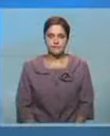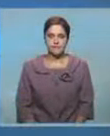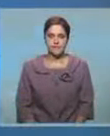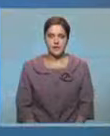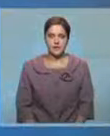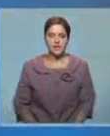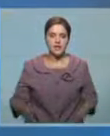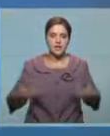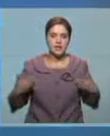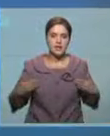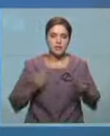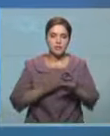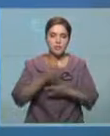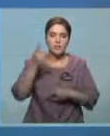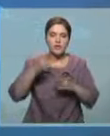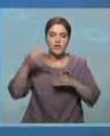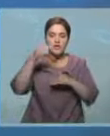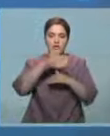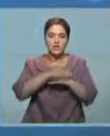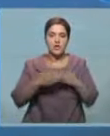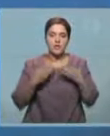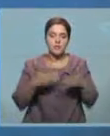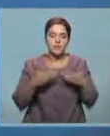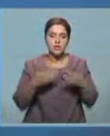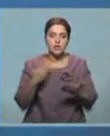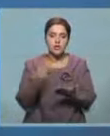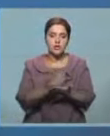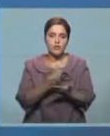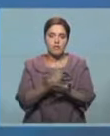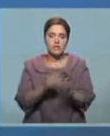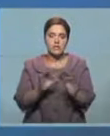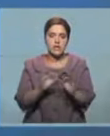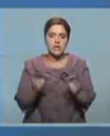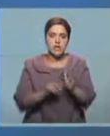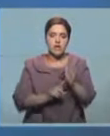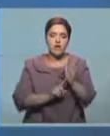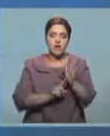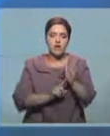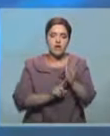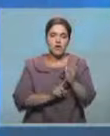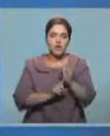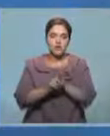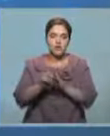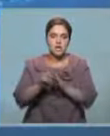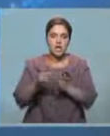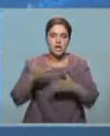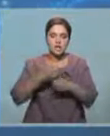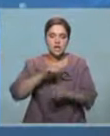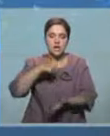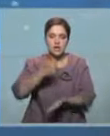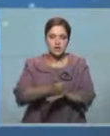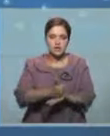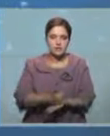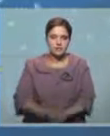Здравствуйте! В прямом эфире вечерний выпуск новостей. В студии работает Владислав Цой. Трудоперевод обеспечивает Виктория Антонишина. Смотрите в этом